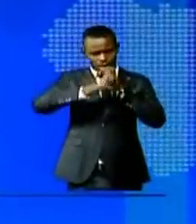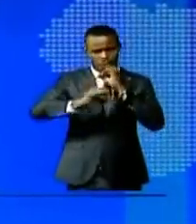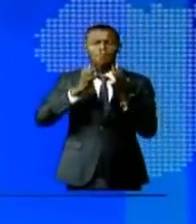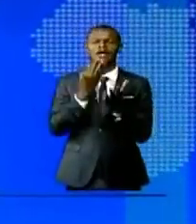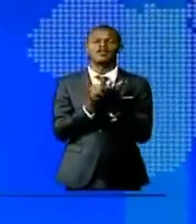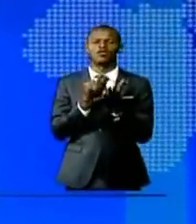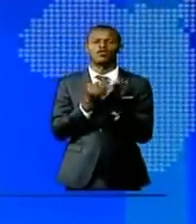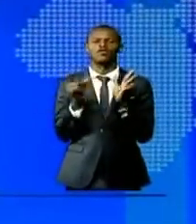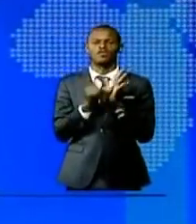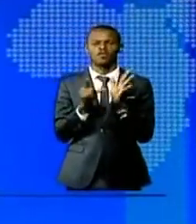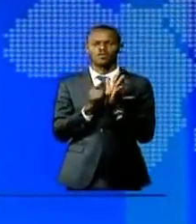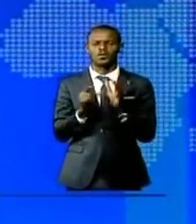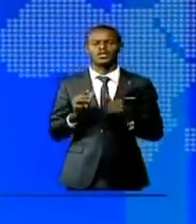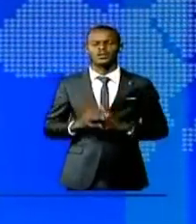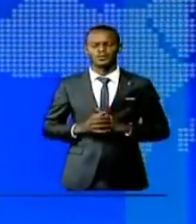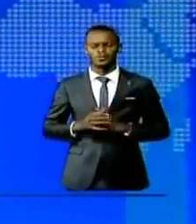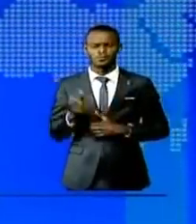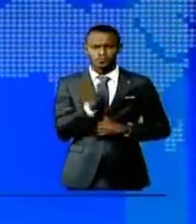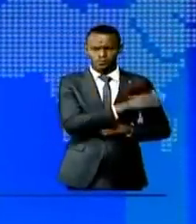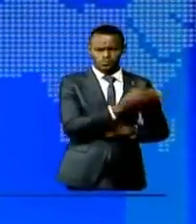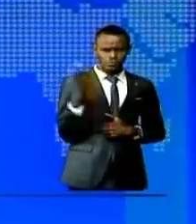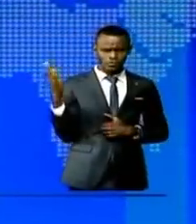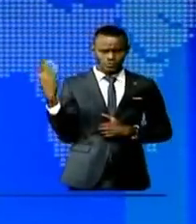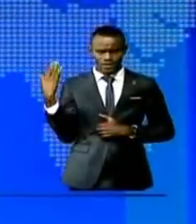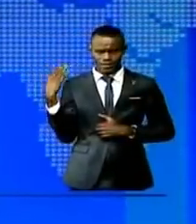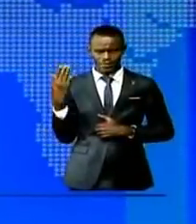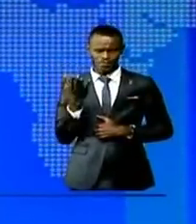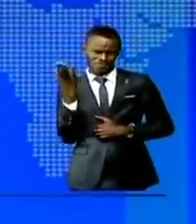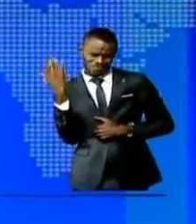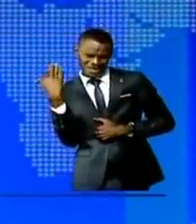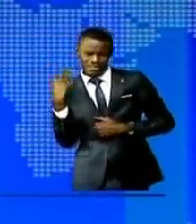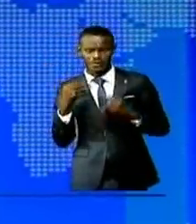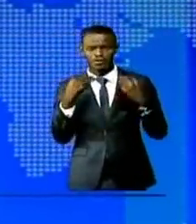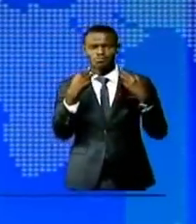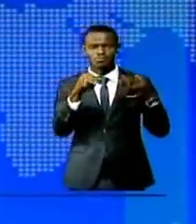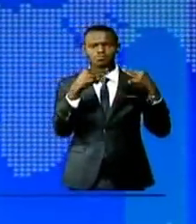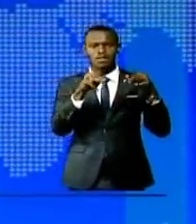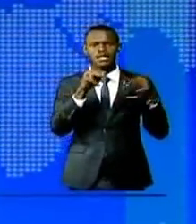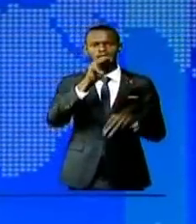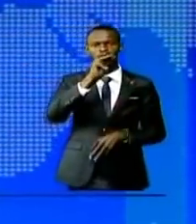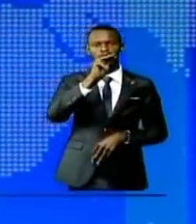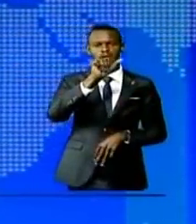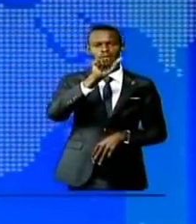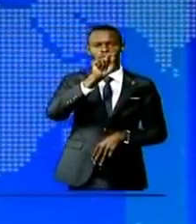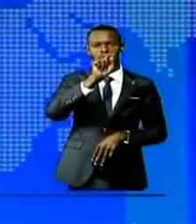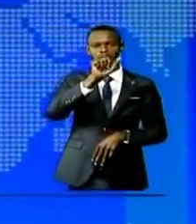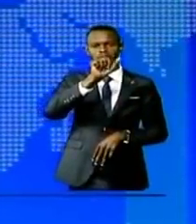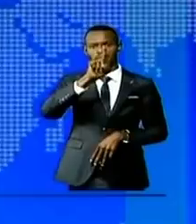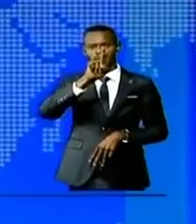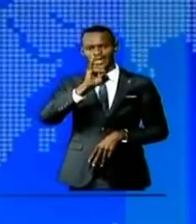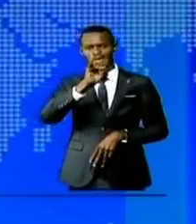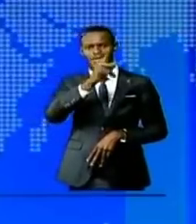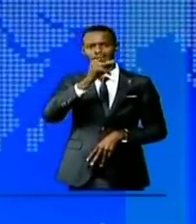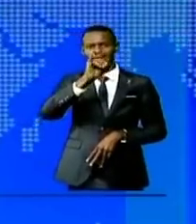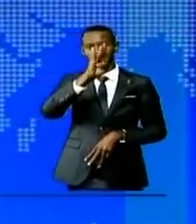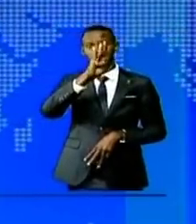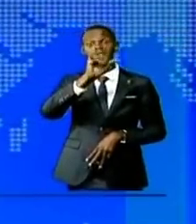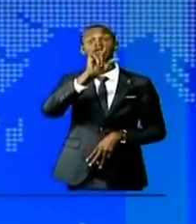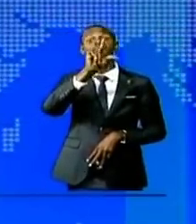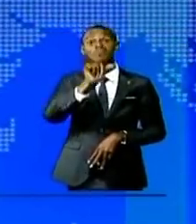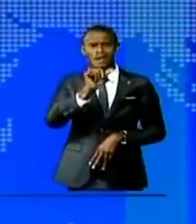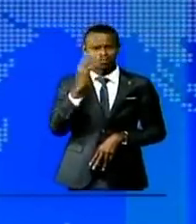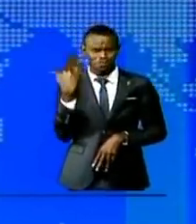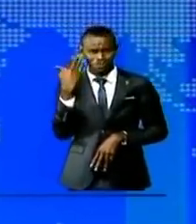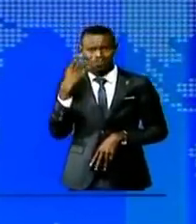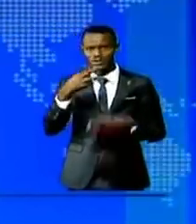Les drames survenus récemment au marché Matadi Kibala apparemment donnent l'impression de rien servir de leçon auprès